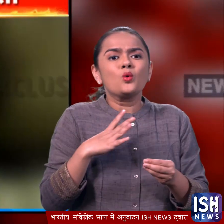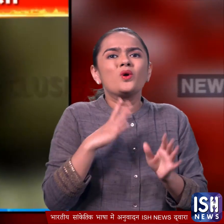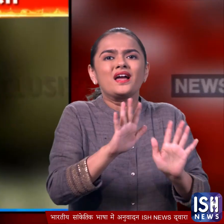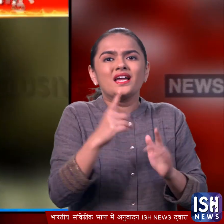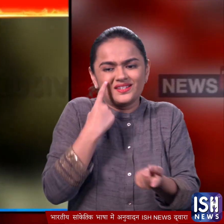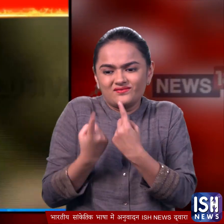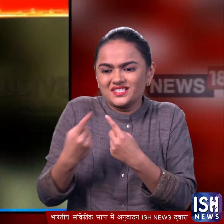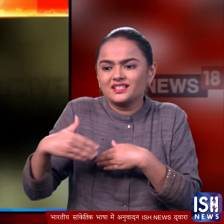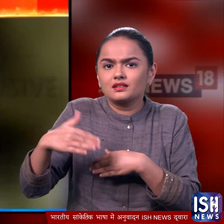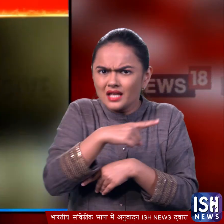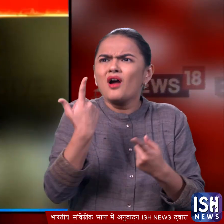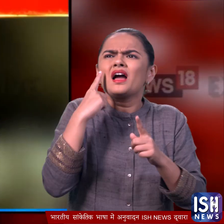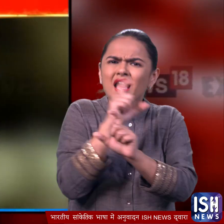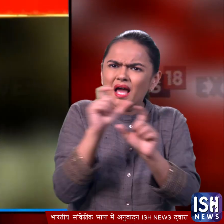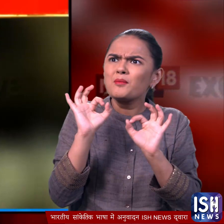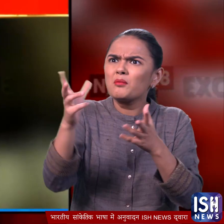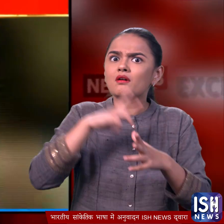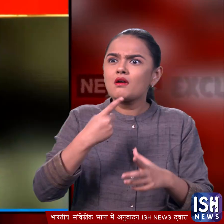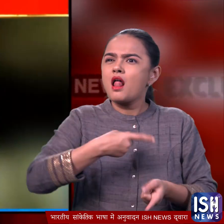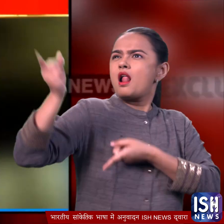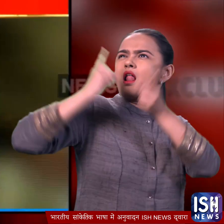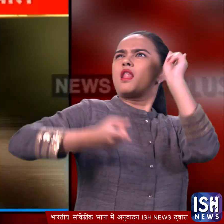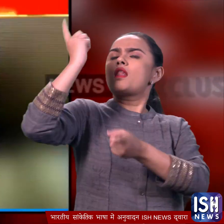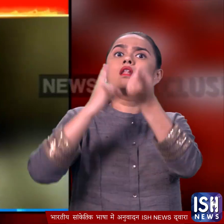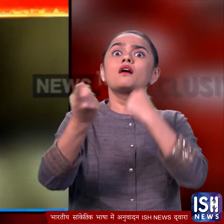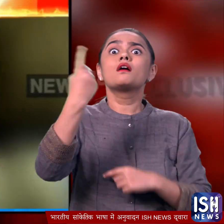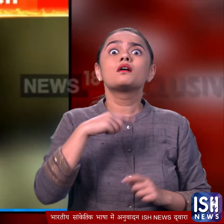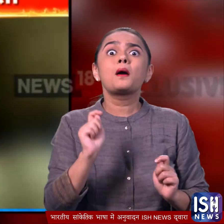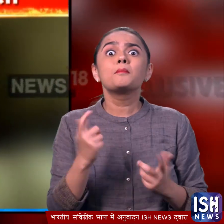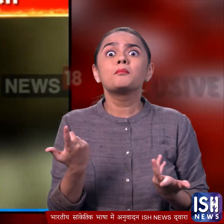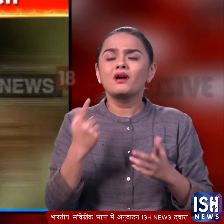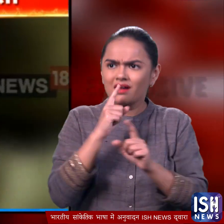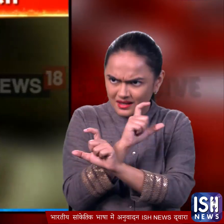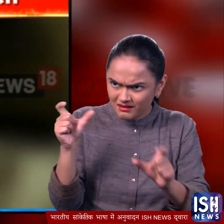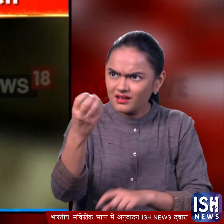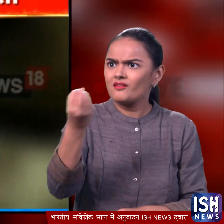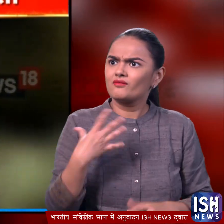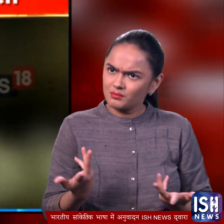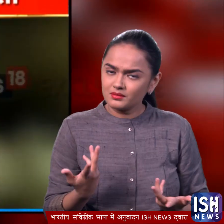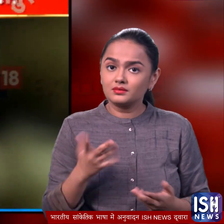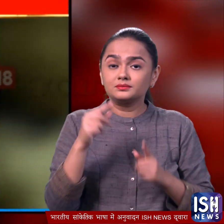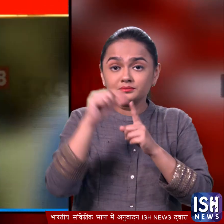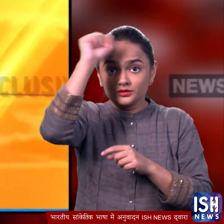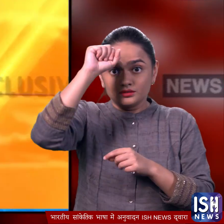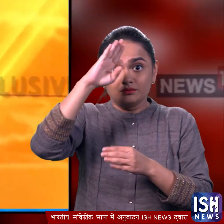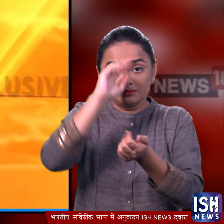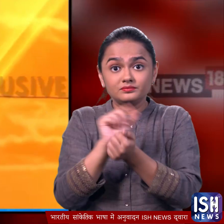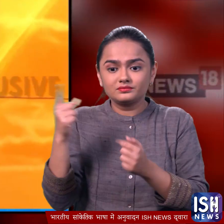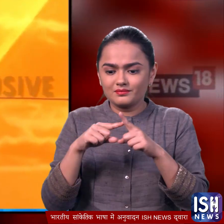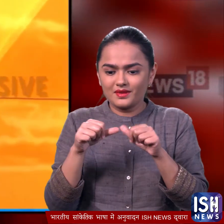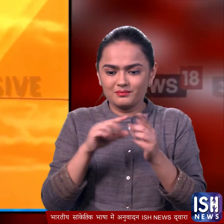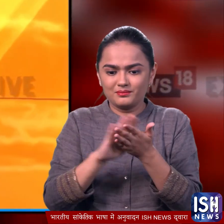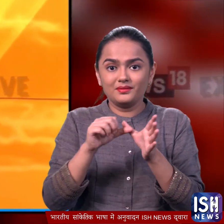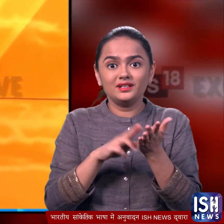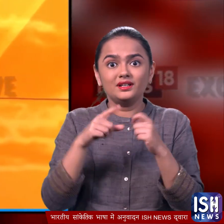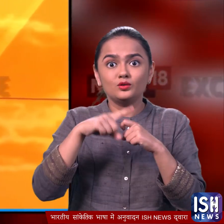गए। तो अच्छे से बोलिए। उस अधिकारी की बात लड़की को समझ आ गई, तब जाकर यह हंगामा थम सका। पंजाब पुलिस